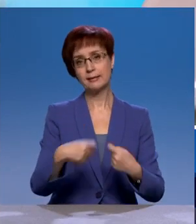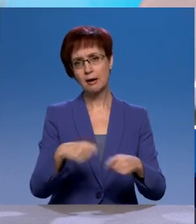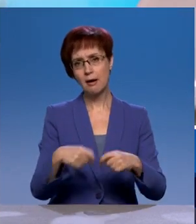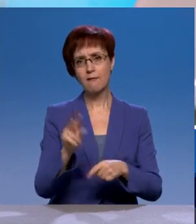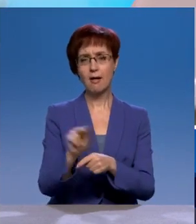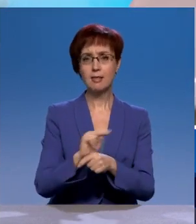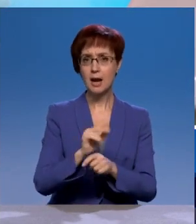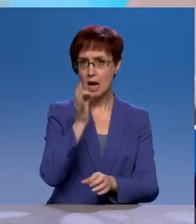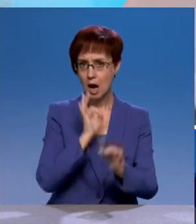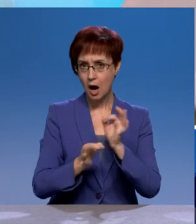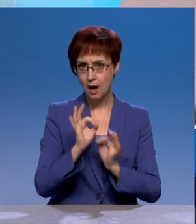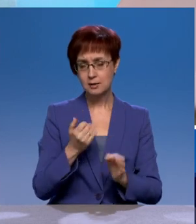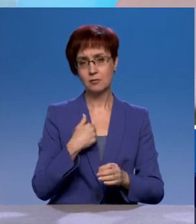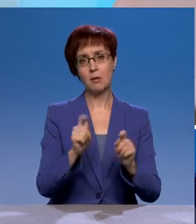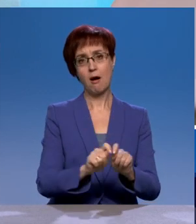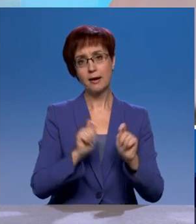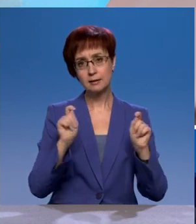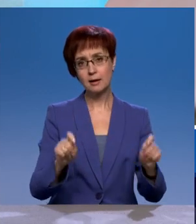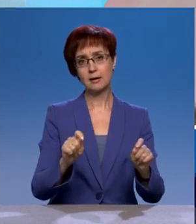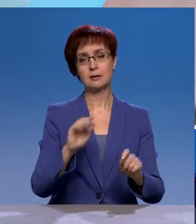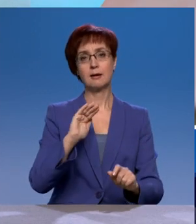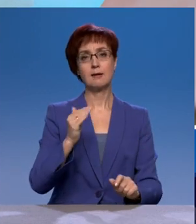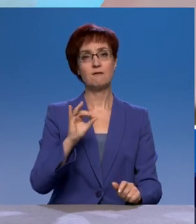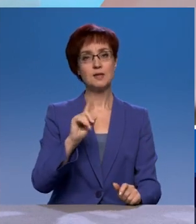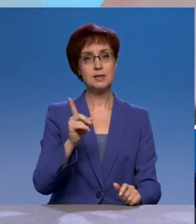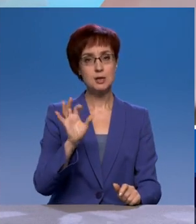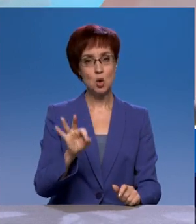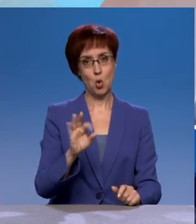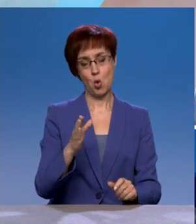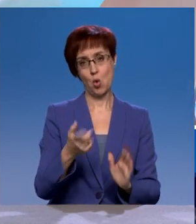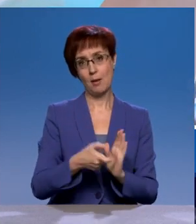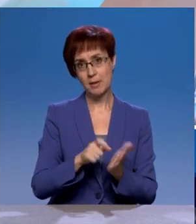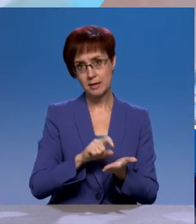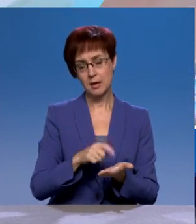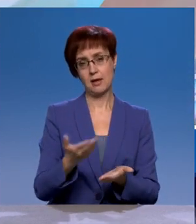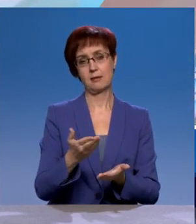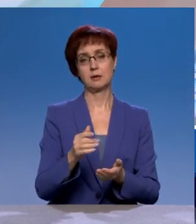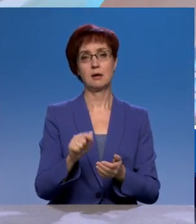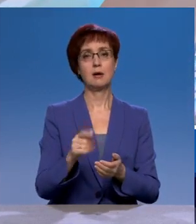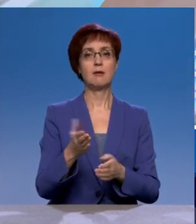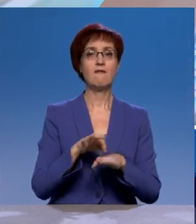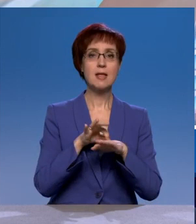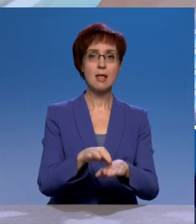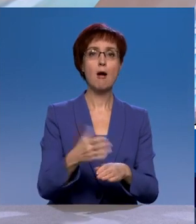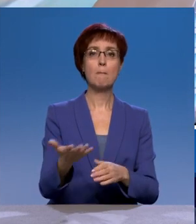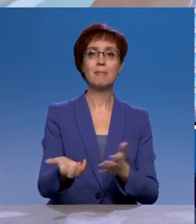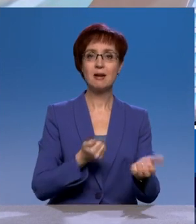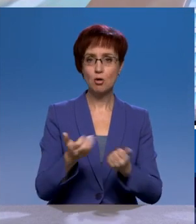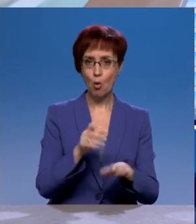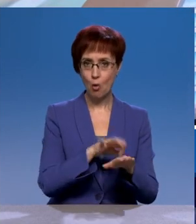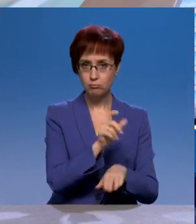лекарством, я открыла физиокабинет, я вела прием, процедурный кабинет, и к нам